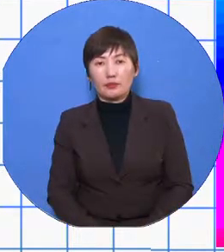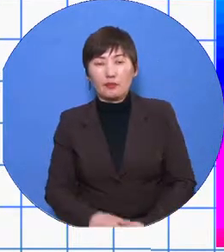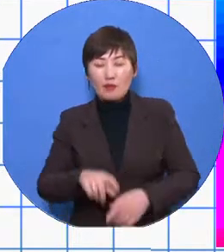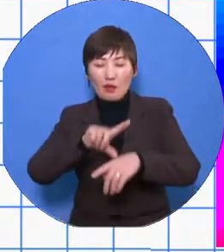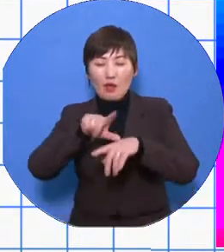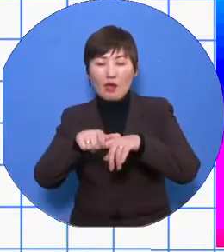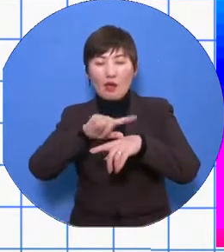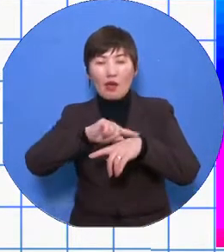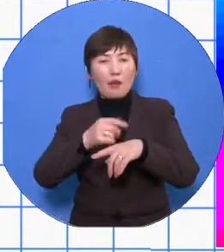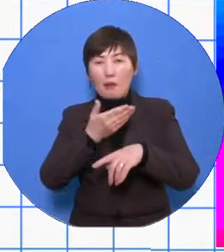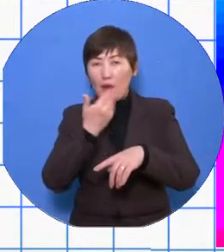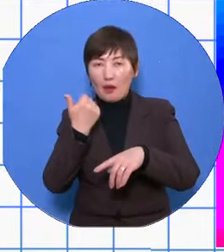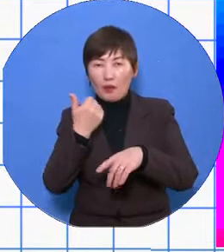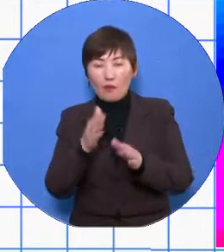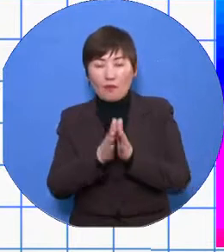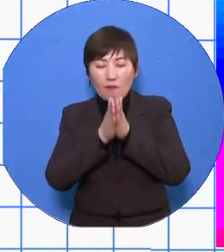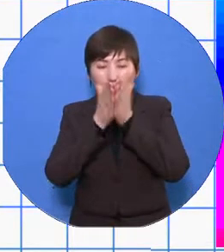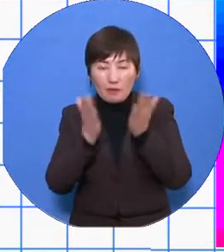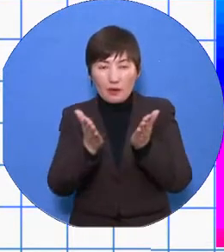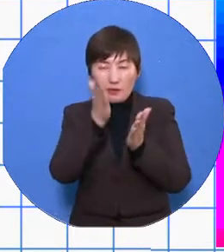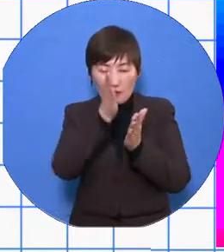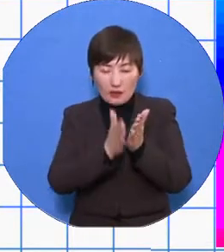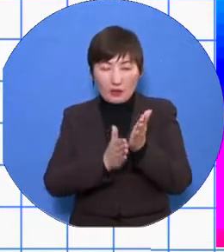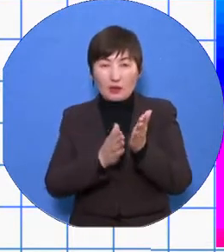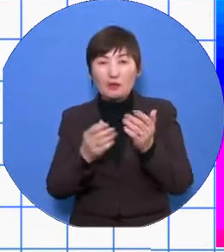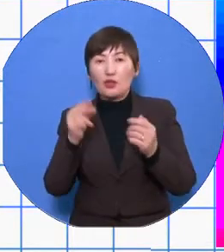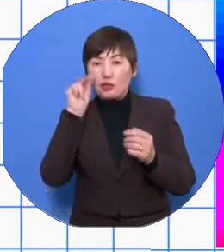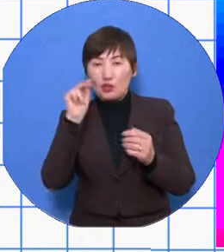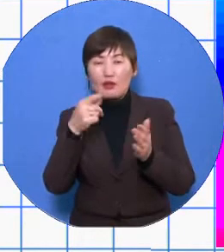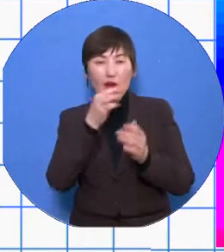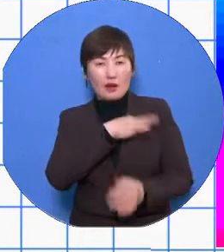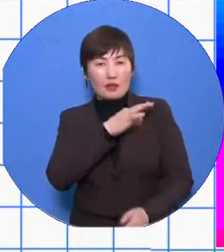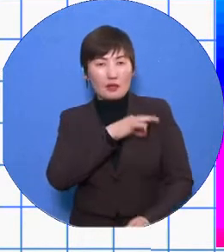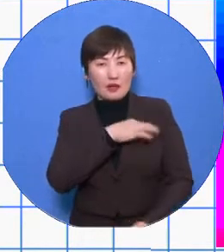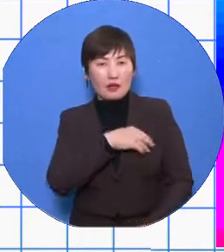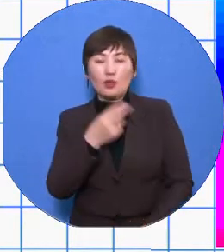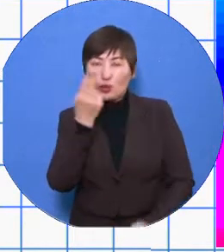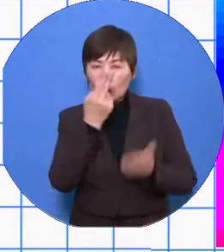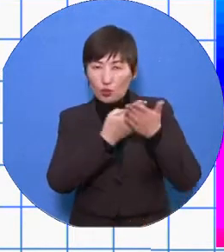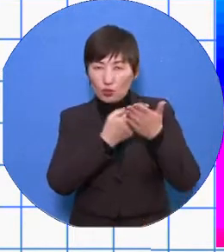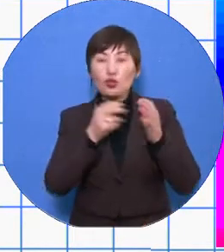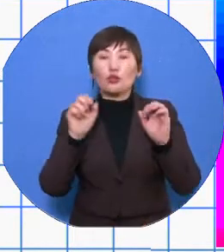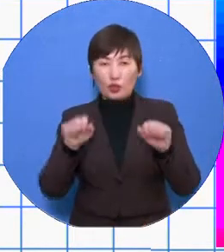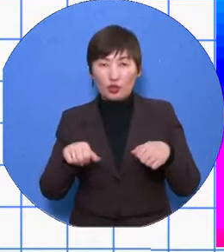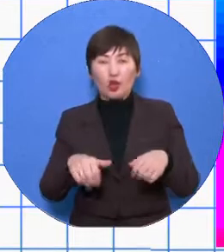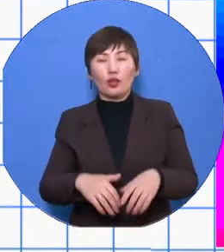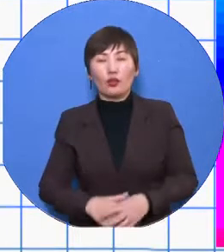байхгүй хүмүүс тэгш химийн шин чанараа ашиглаад ойсон цэцэргийн чиглэлийг зураарай.